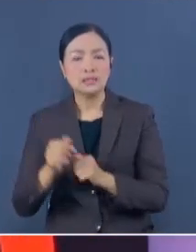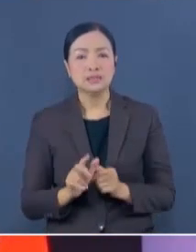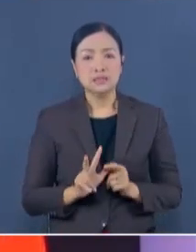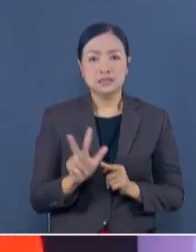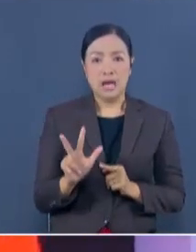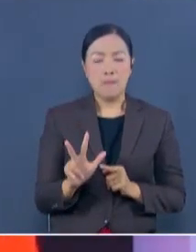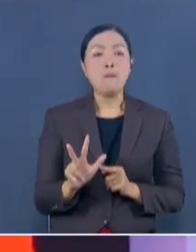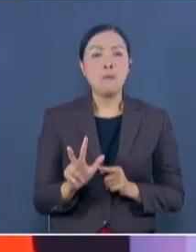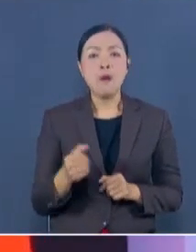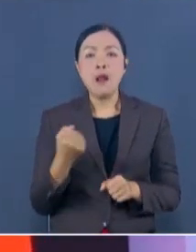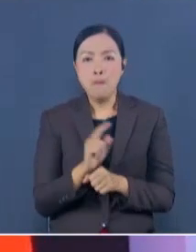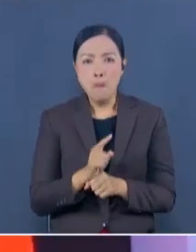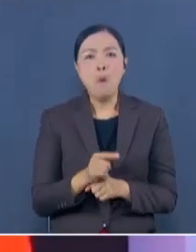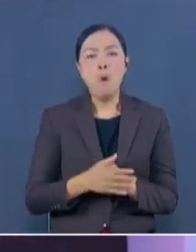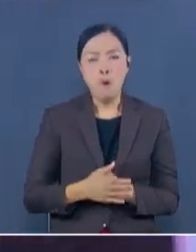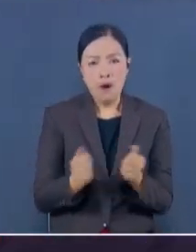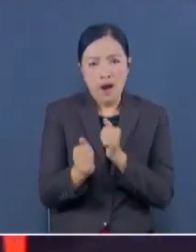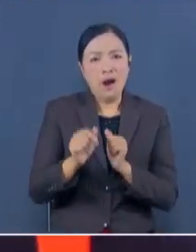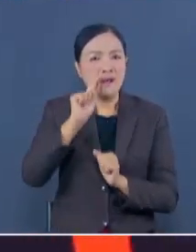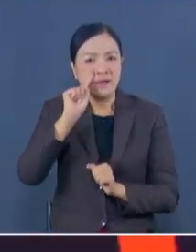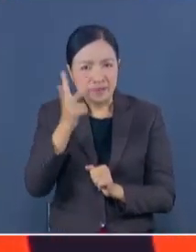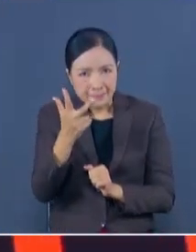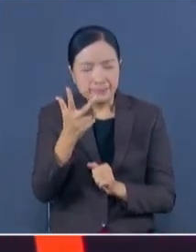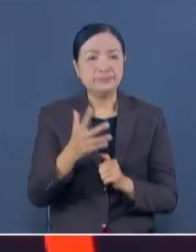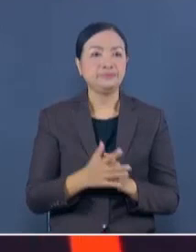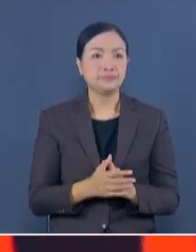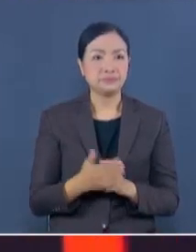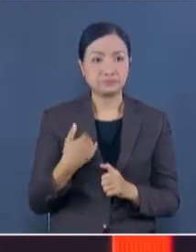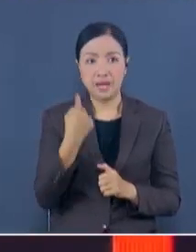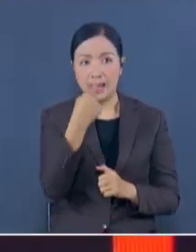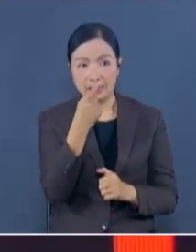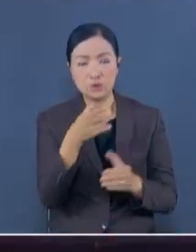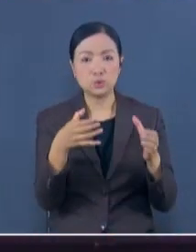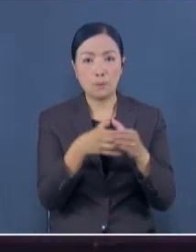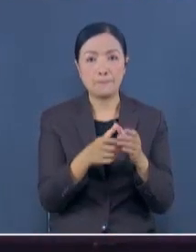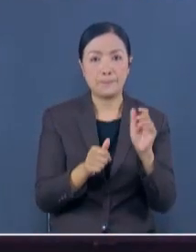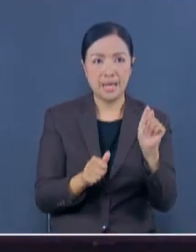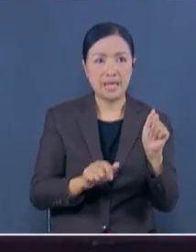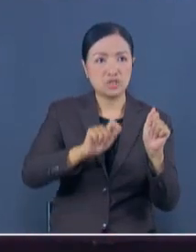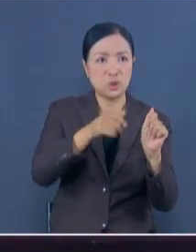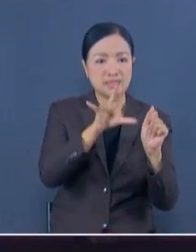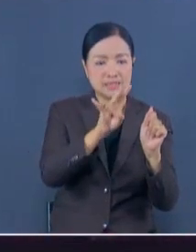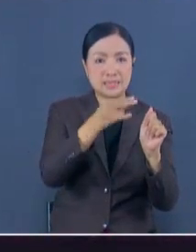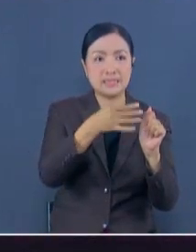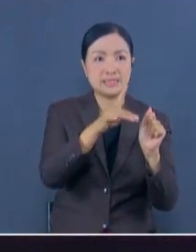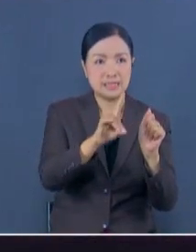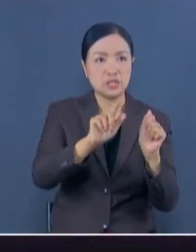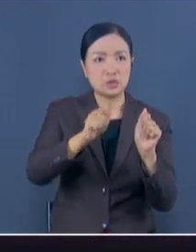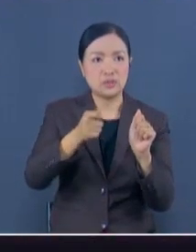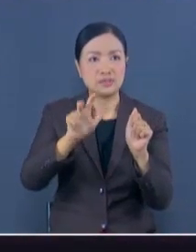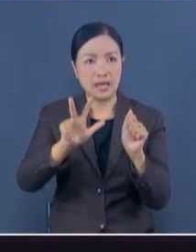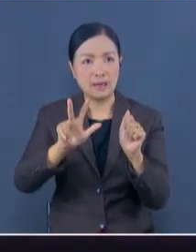3ของแต่ละกลุ่มจะเข้าไปชิงแชมป์ดิวิชั่น3นะครับเอาล่ะแต่ละกลุ่มประกอบไปด้วยใครบ้างกลุ่ม A ครับช่อง7 HD ช่อง3